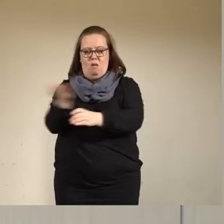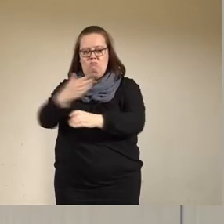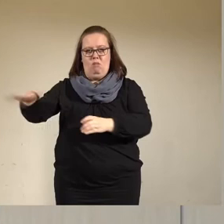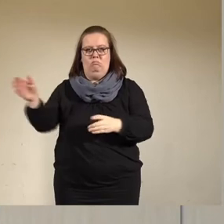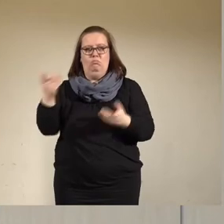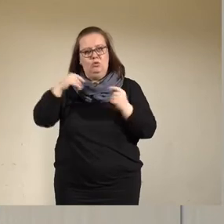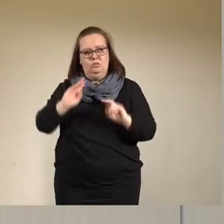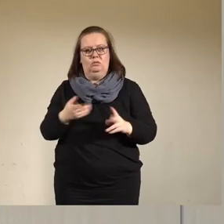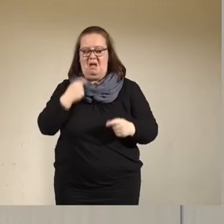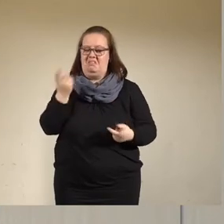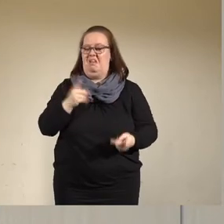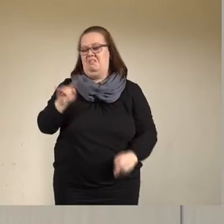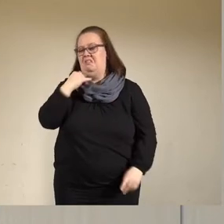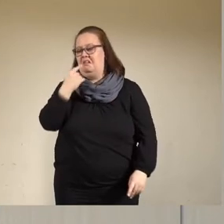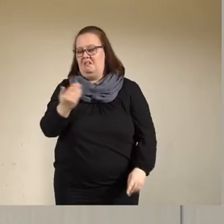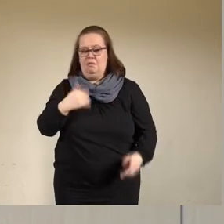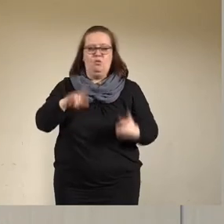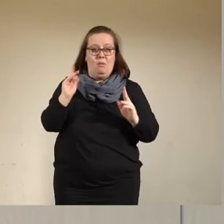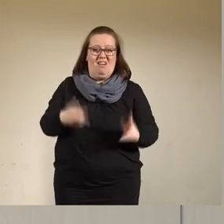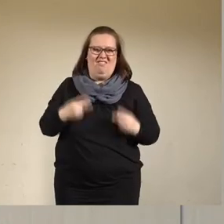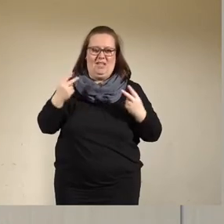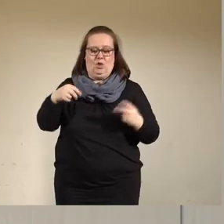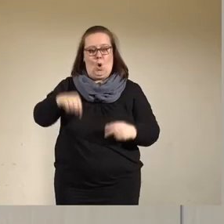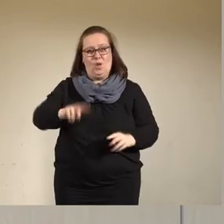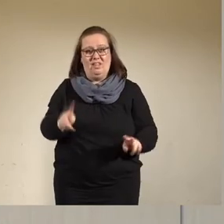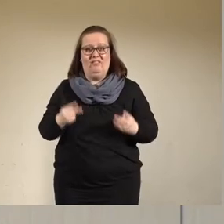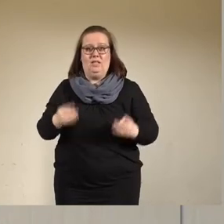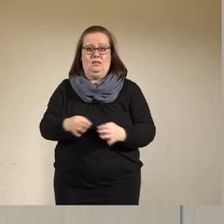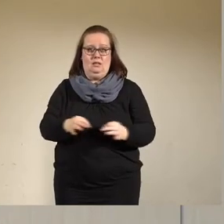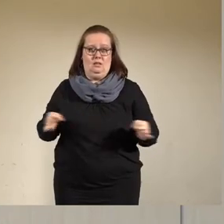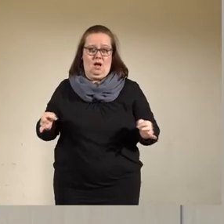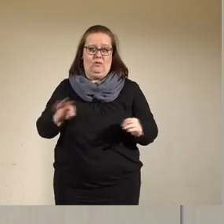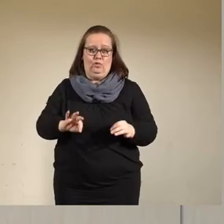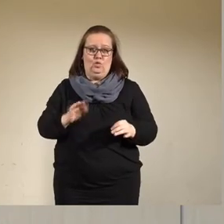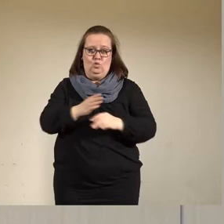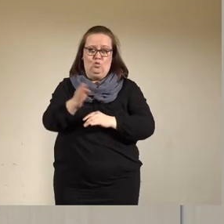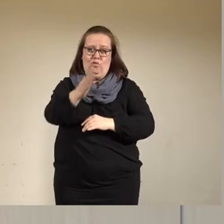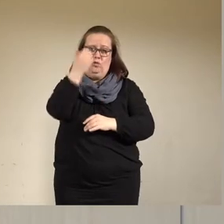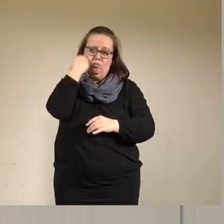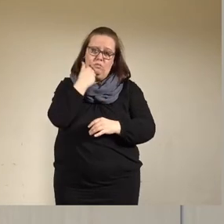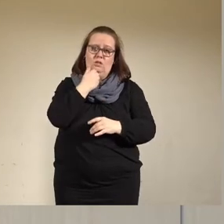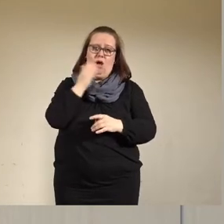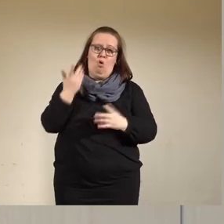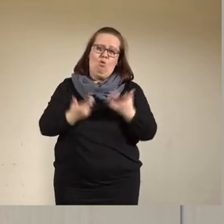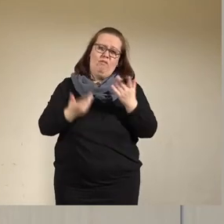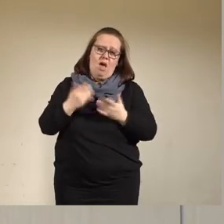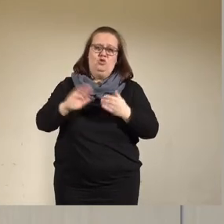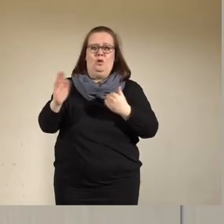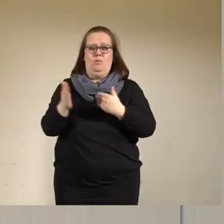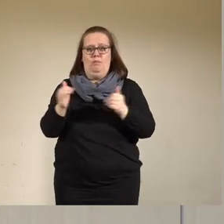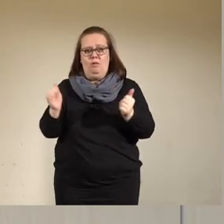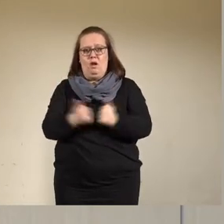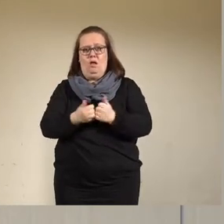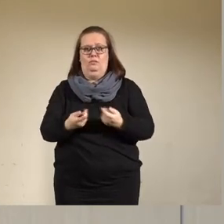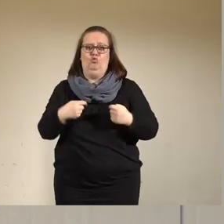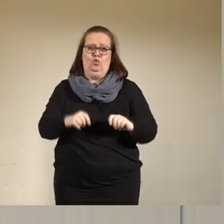eine ins Gesicht und sagt nein, danke. Meine Damen und Herren, heute ist ein wichtiger Tag und ich bitte Sie, wenigstens dem Begleitbeschluss am